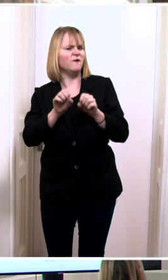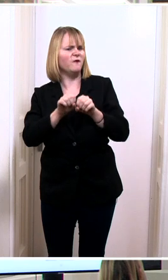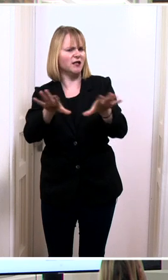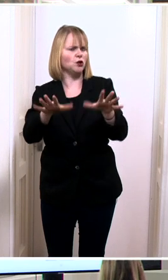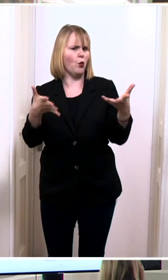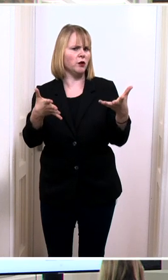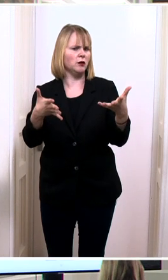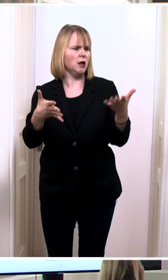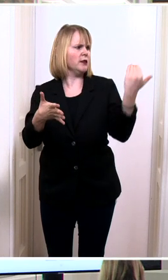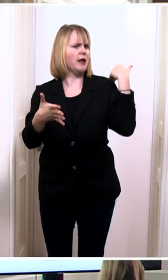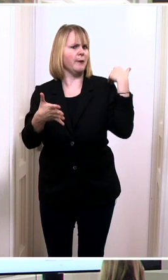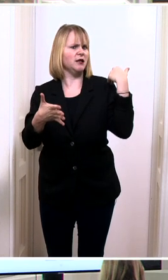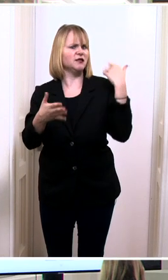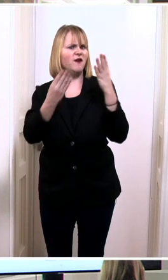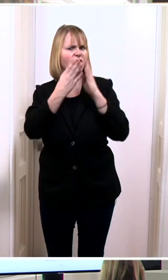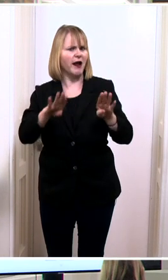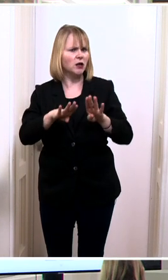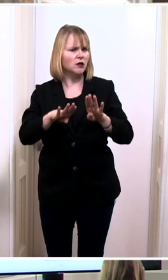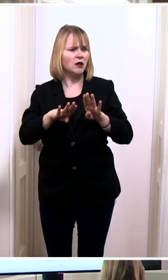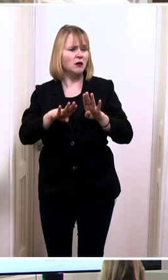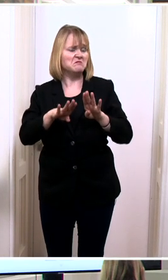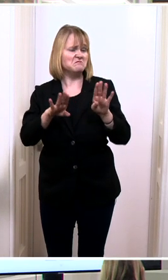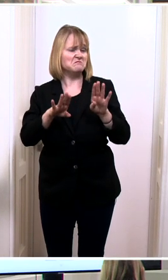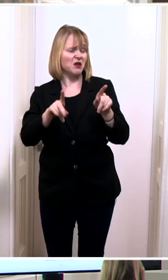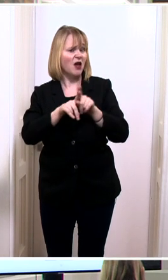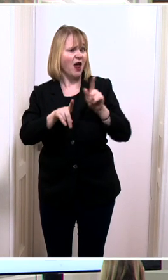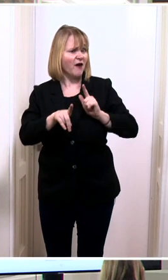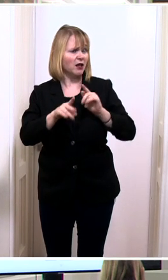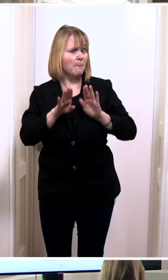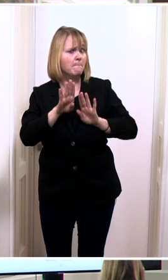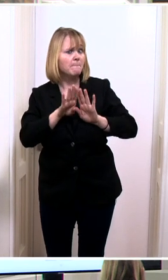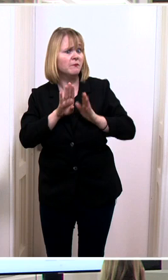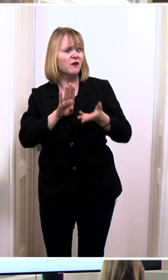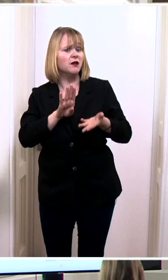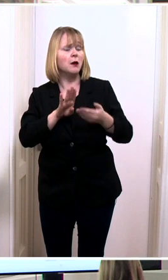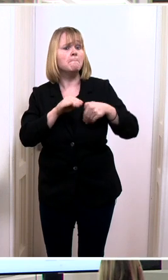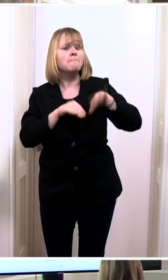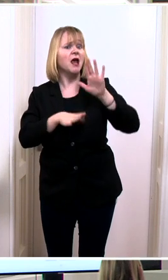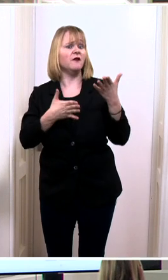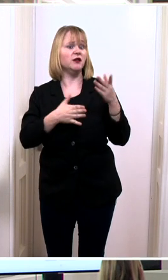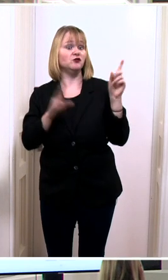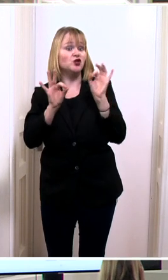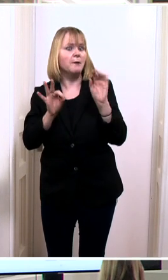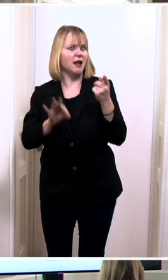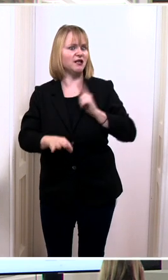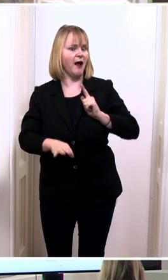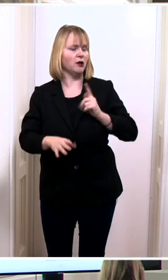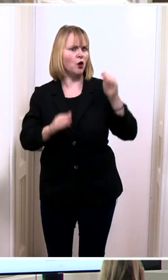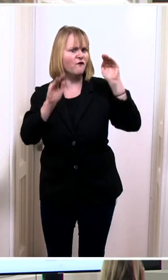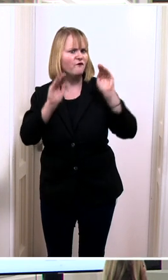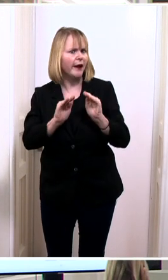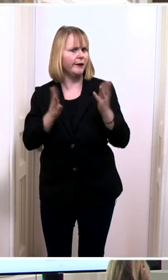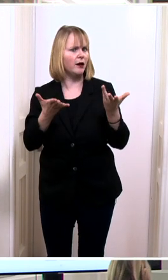das Infektionsgeschehen? Ist das weniger schlimm als erwartet oder schaut es aus? Also die letzten Tage waren